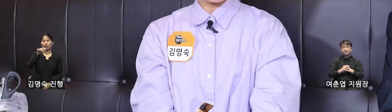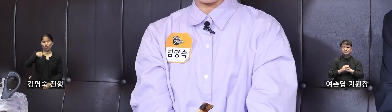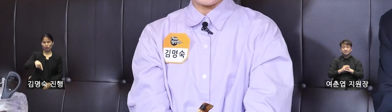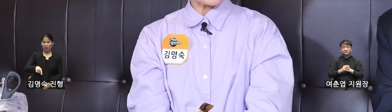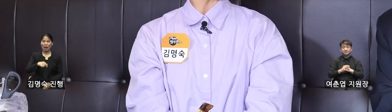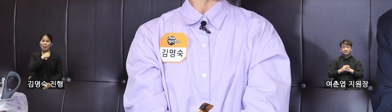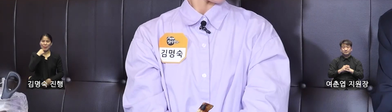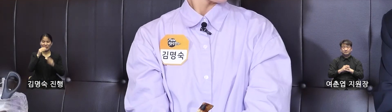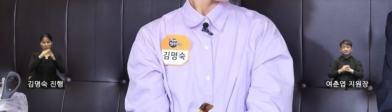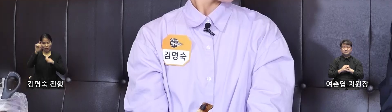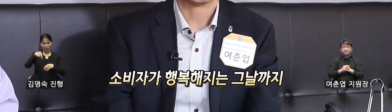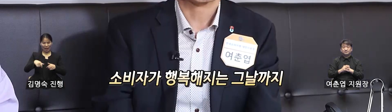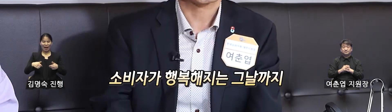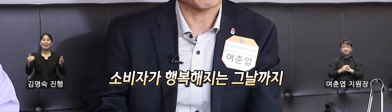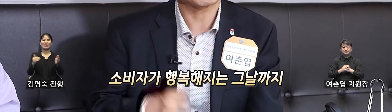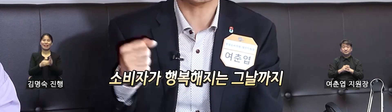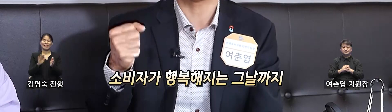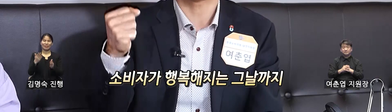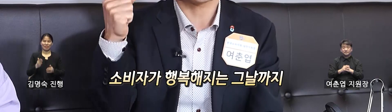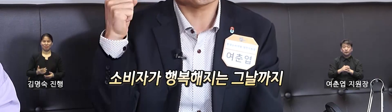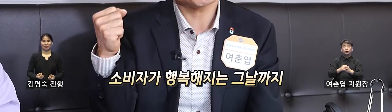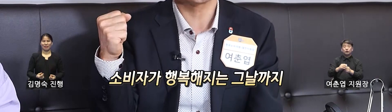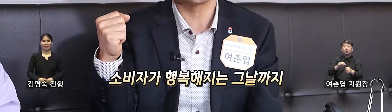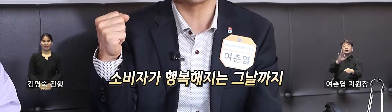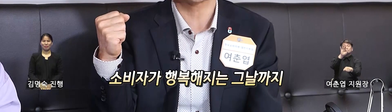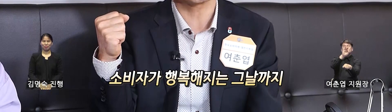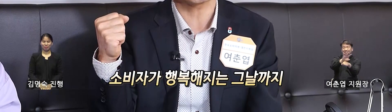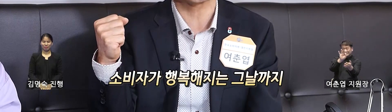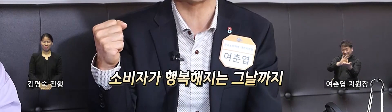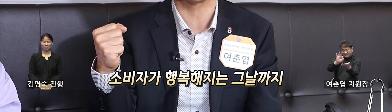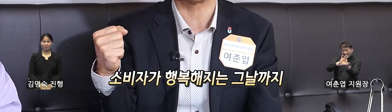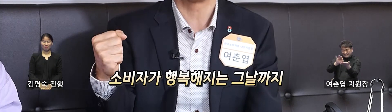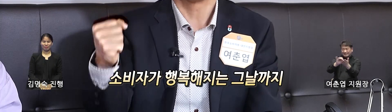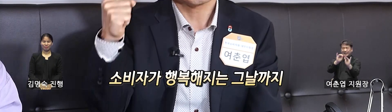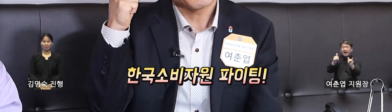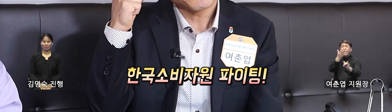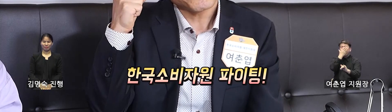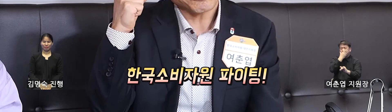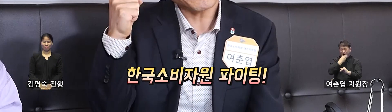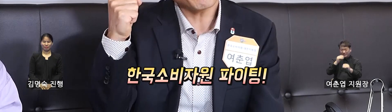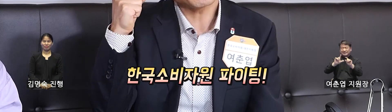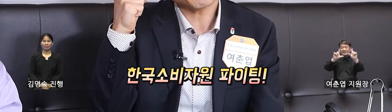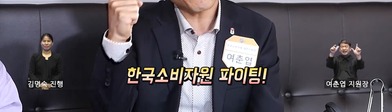인사를 드려야 될 것 같습니다. 네. 소비자가 행복해지는 그날까지